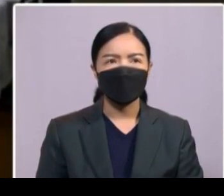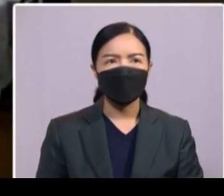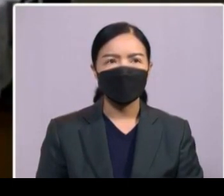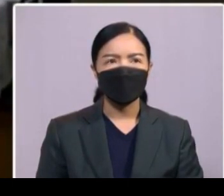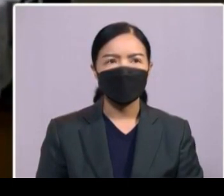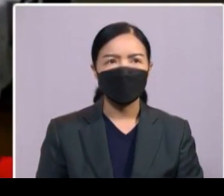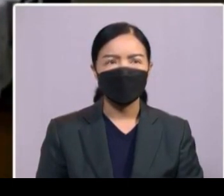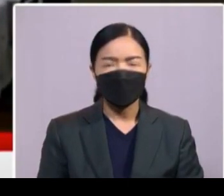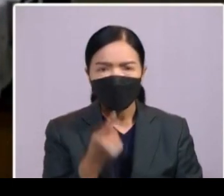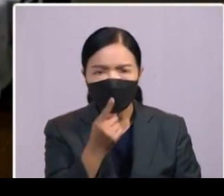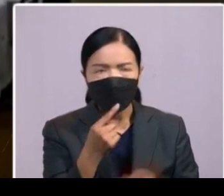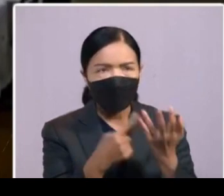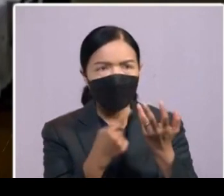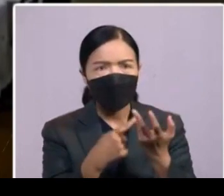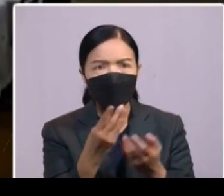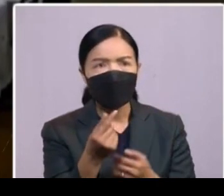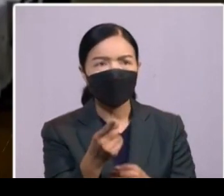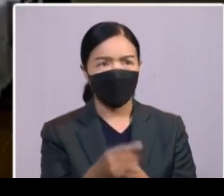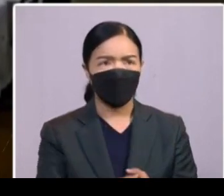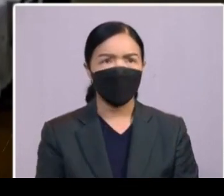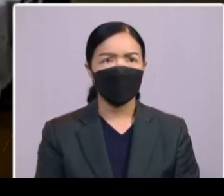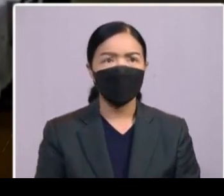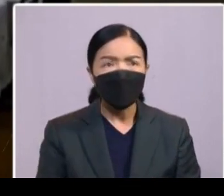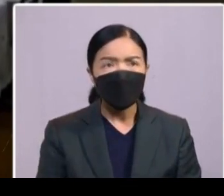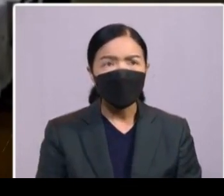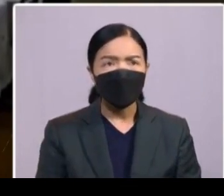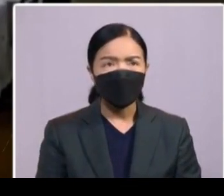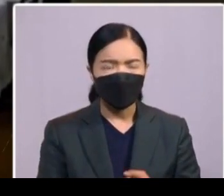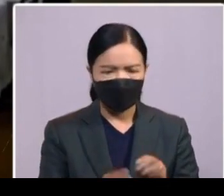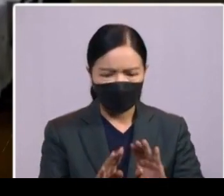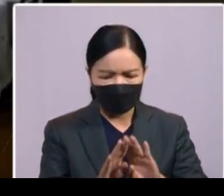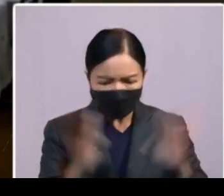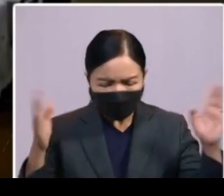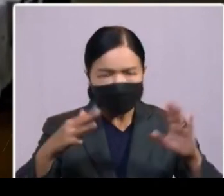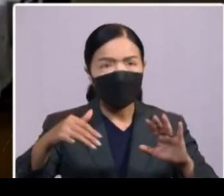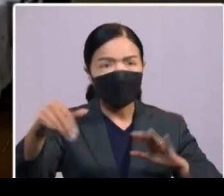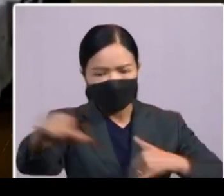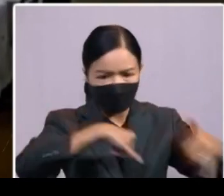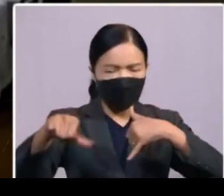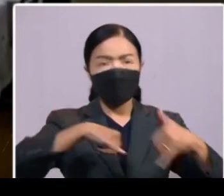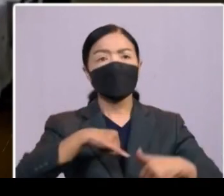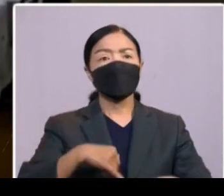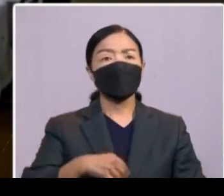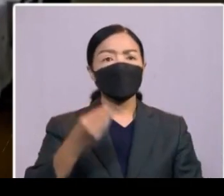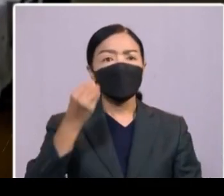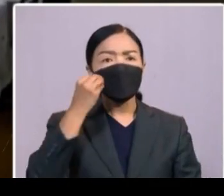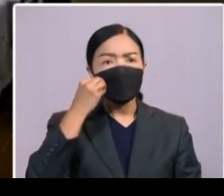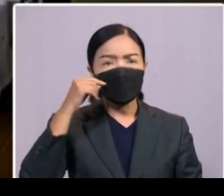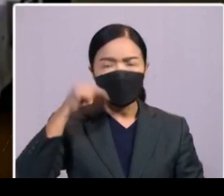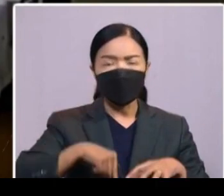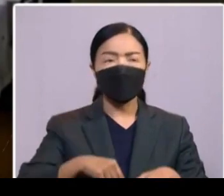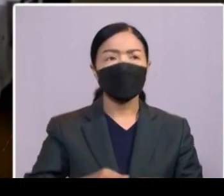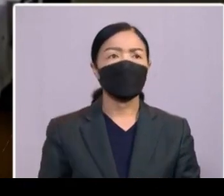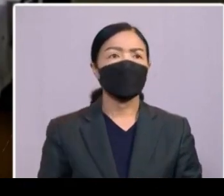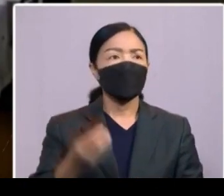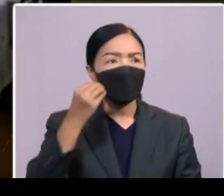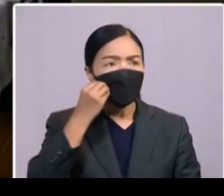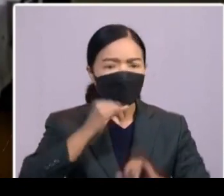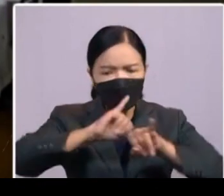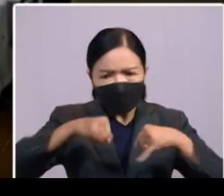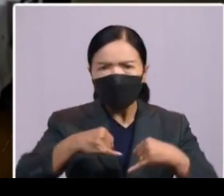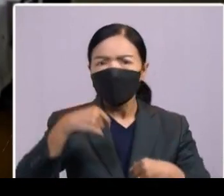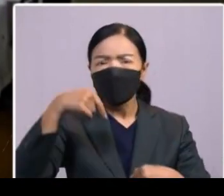คุณผู้ชมนับดูสิคะมีกี่ตัวโอ้วิ่งเข้ามาค่ะแล้วนี่ก็คือต้องบอกเลยว่าไม่ใช่บ้านของคนที่เป็นเจ้าไม่ใช่บ้านของหม